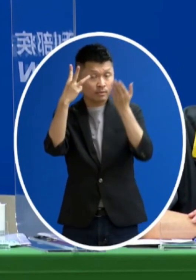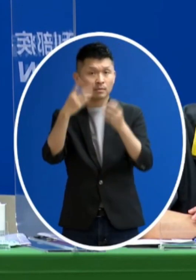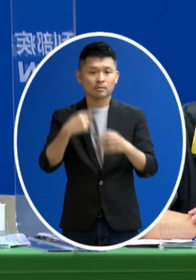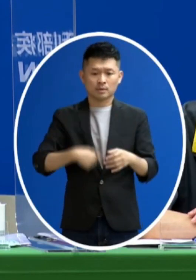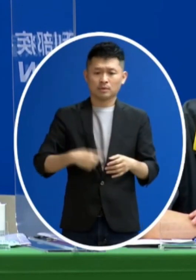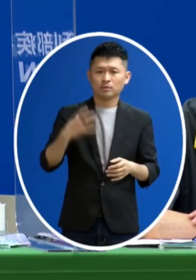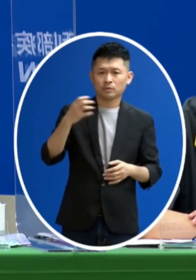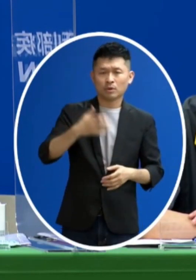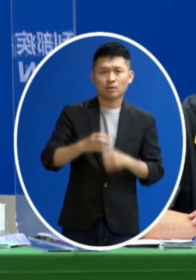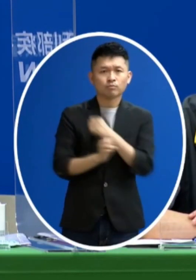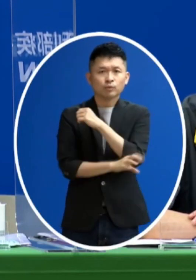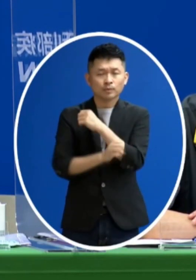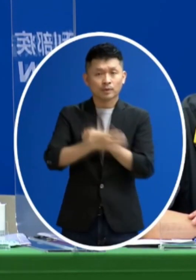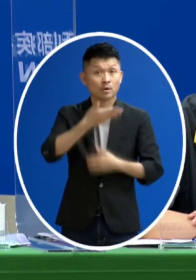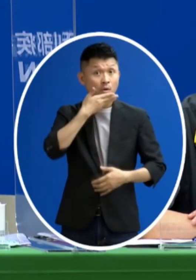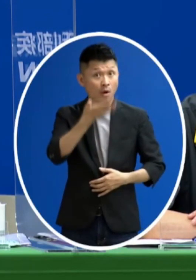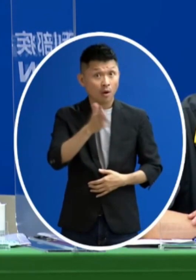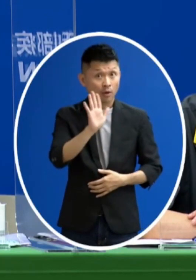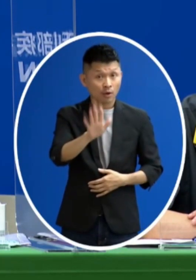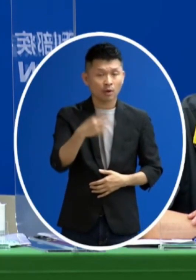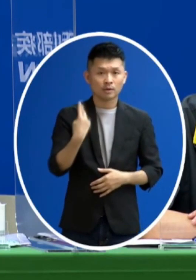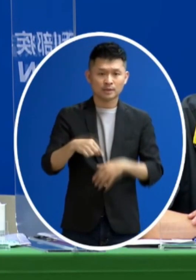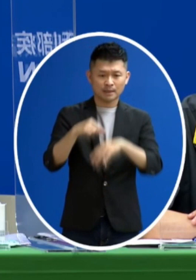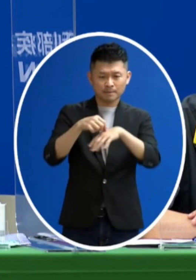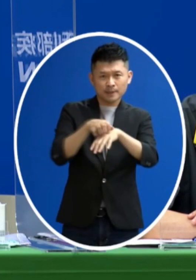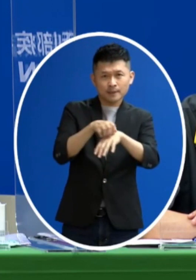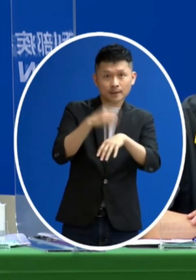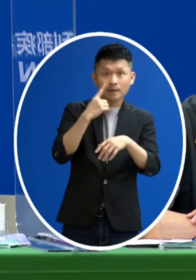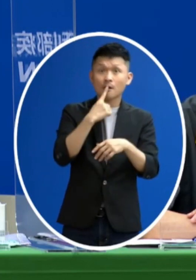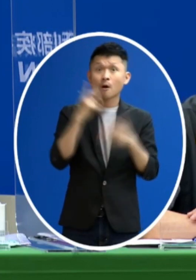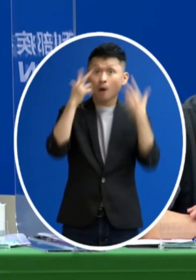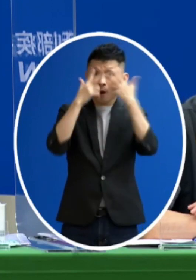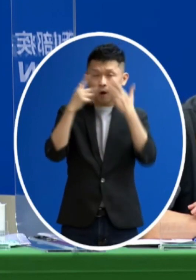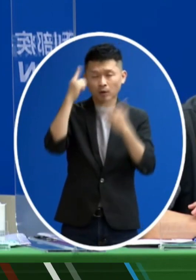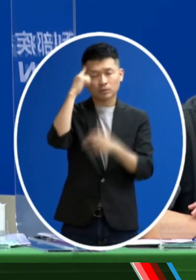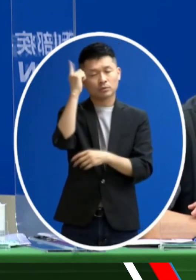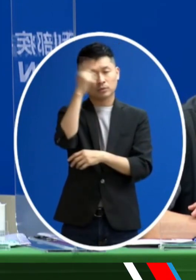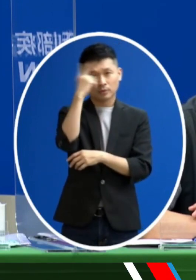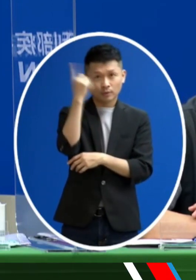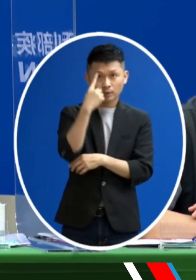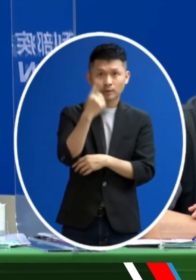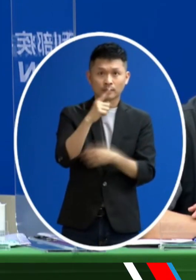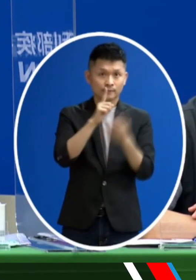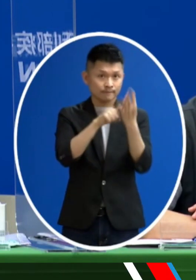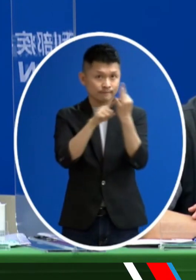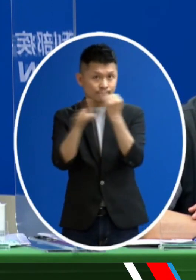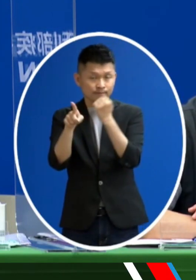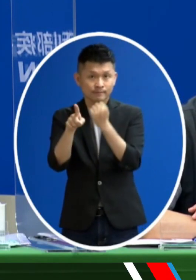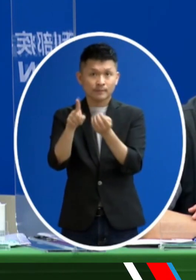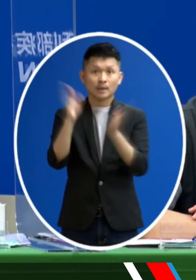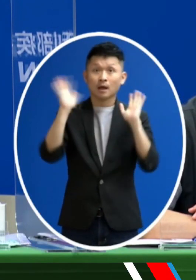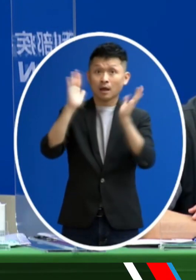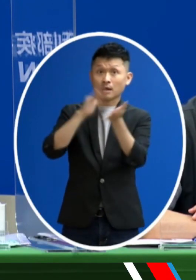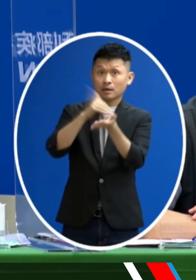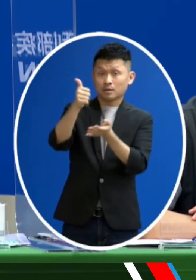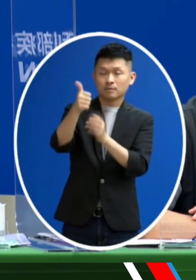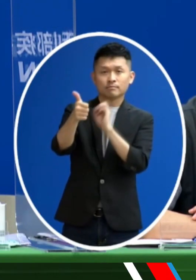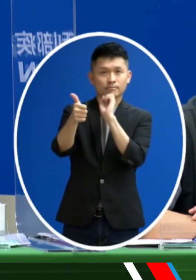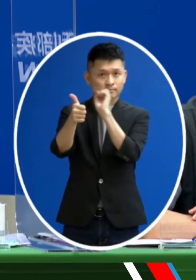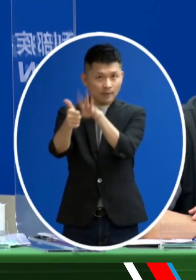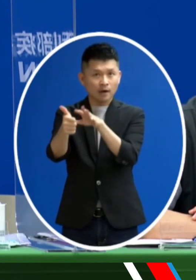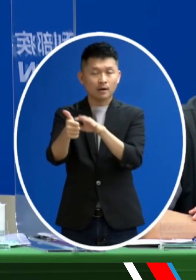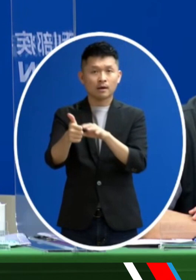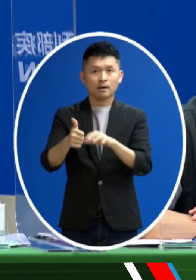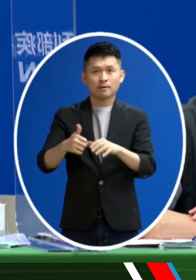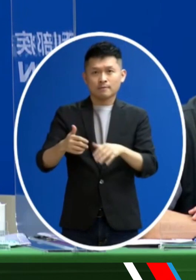腹痛、腹泻、呕吐，或者是皮疹、眼睛充血、头晕，那你就把这些症状告诉你的儿科医师，我们一定会